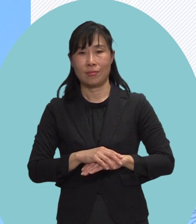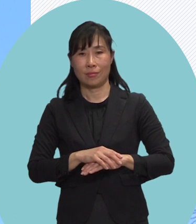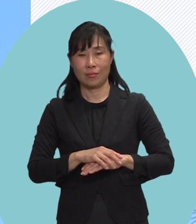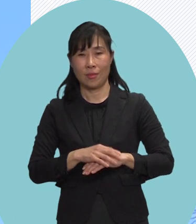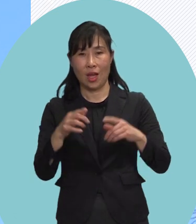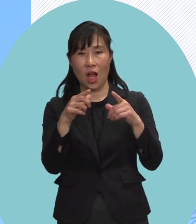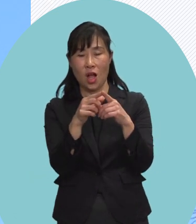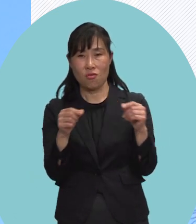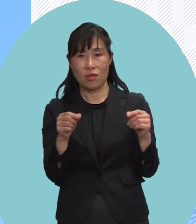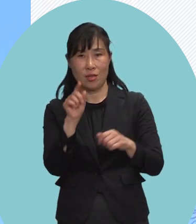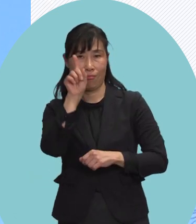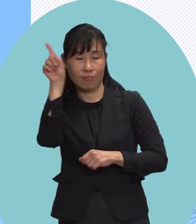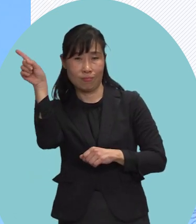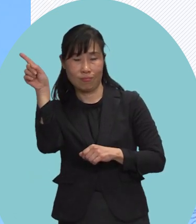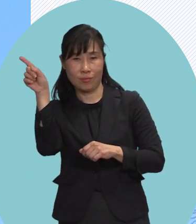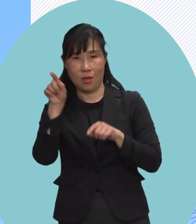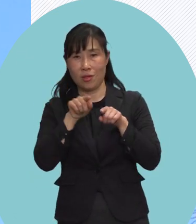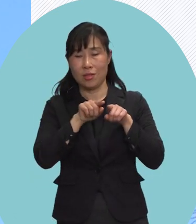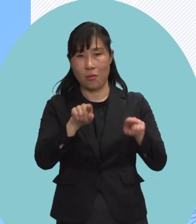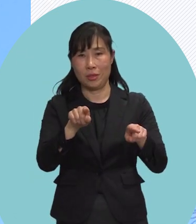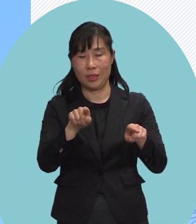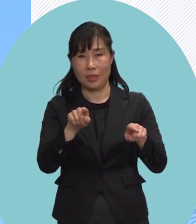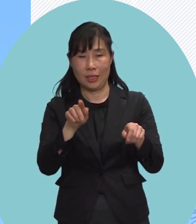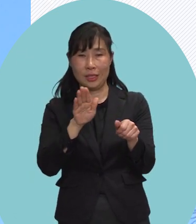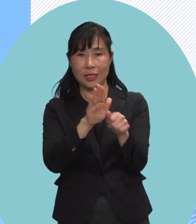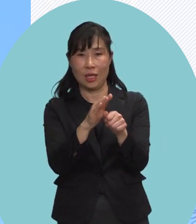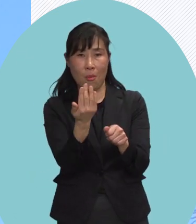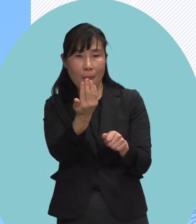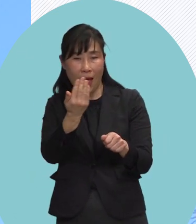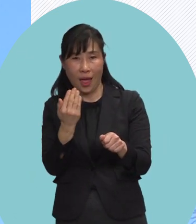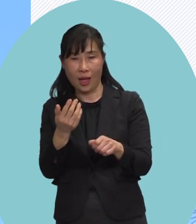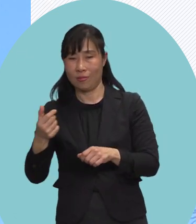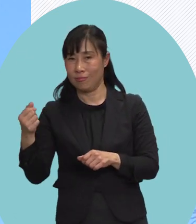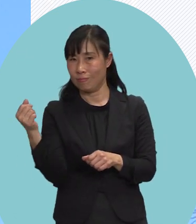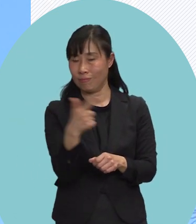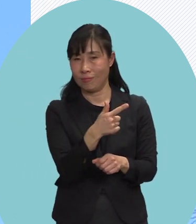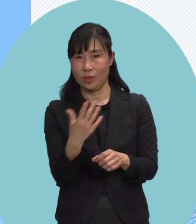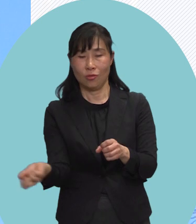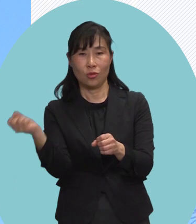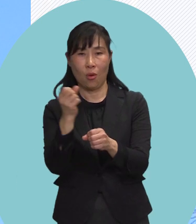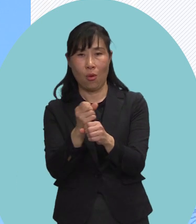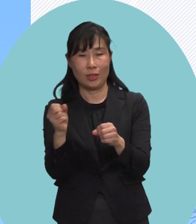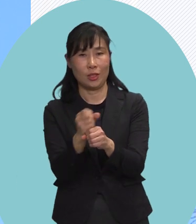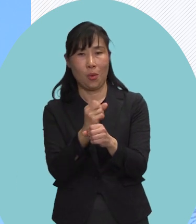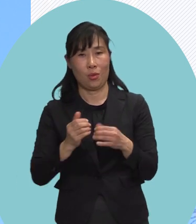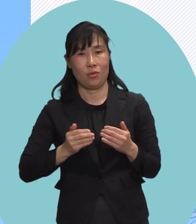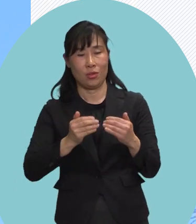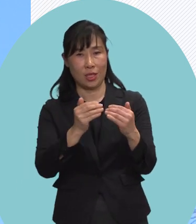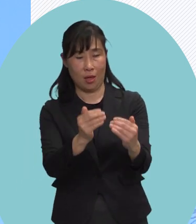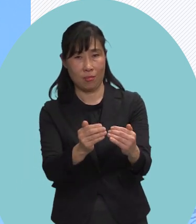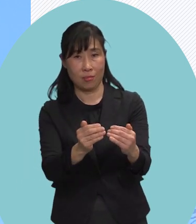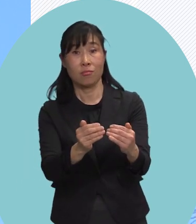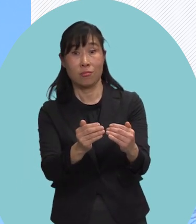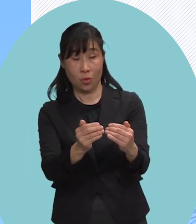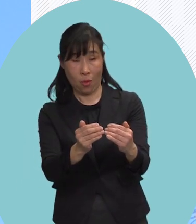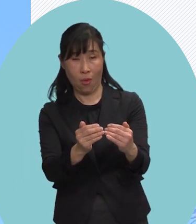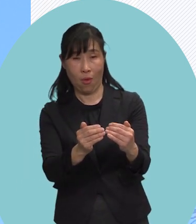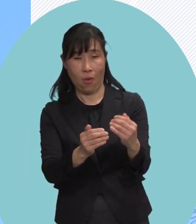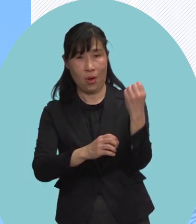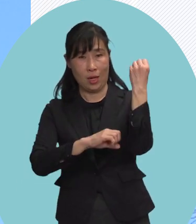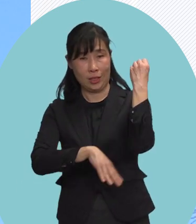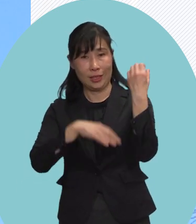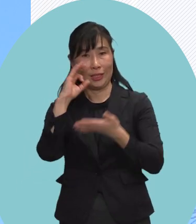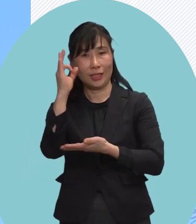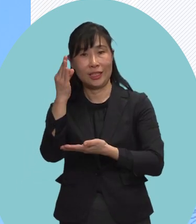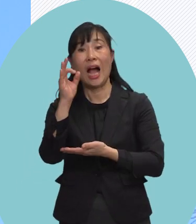区は国などによる措置支援に先んじて、迅速に復旧復興事業を推進する体制と基金